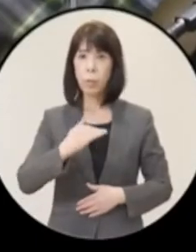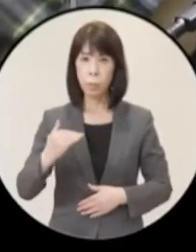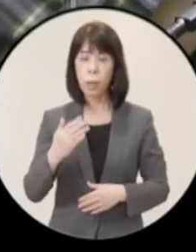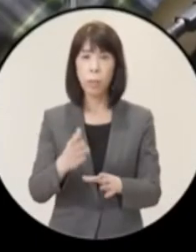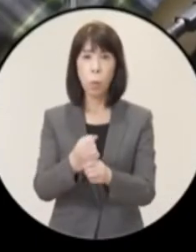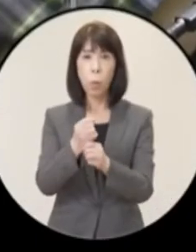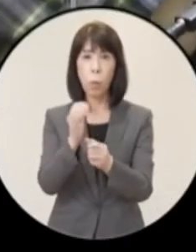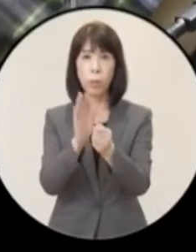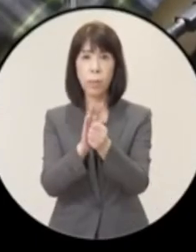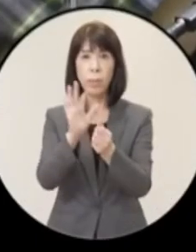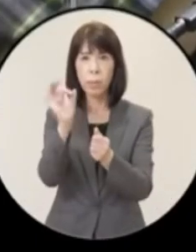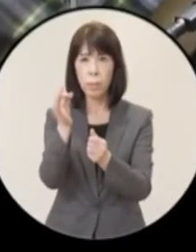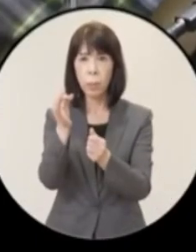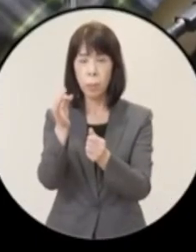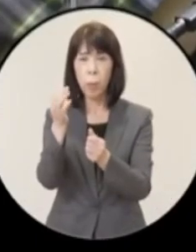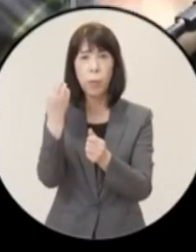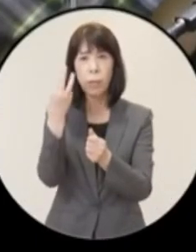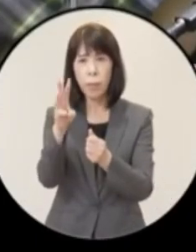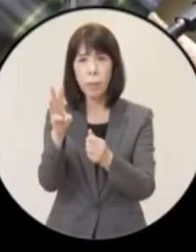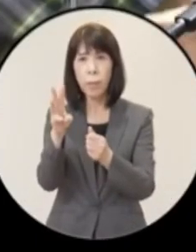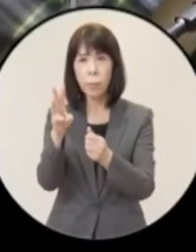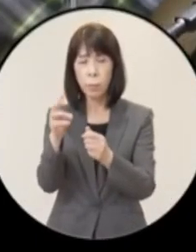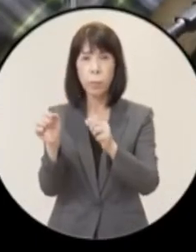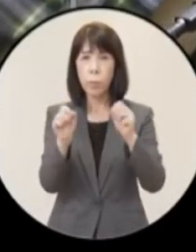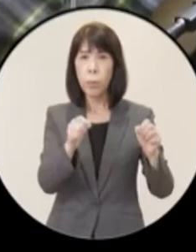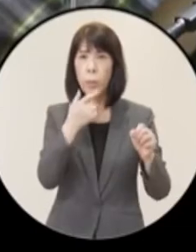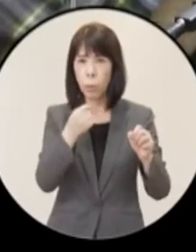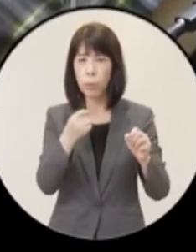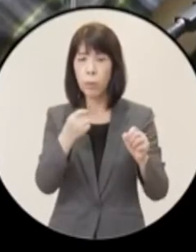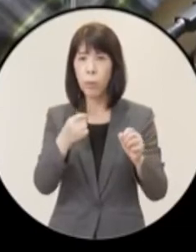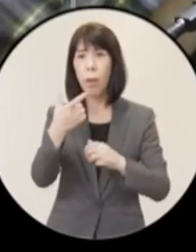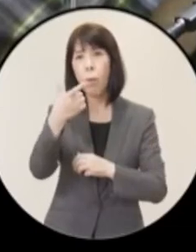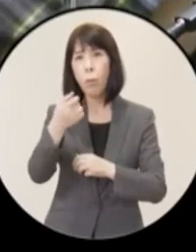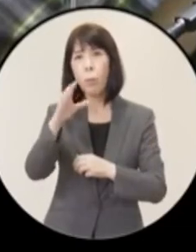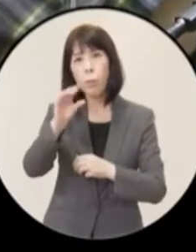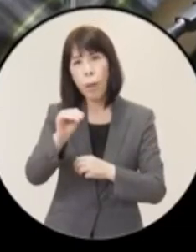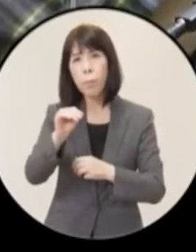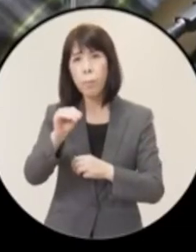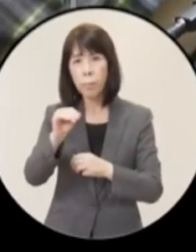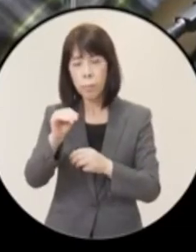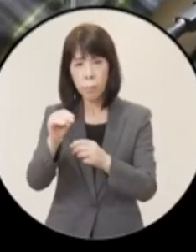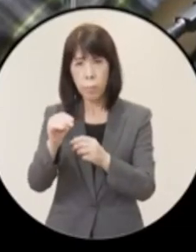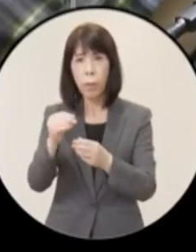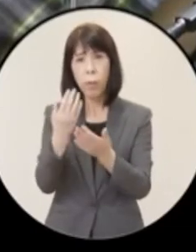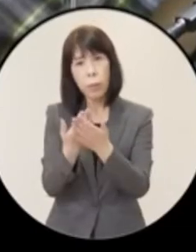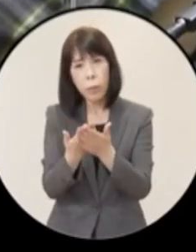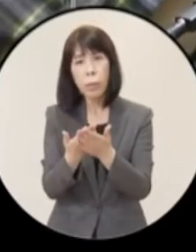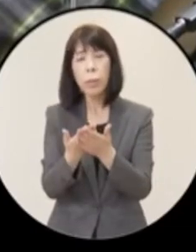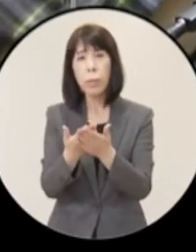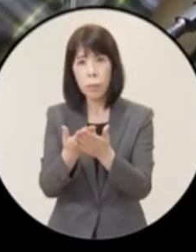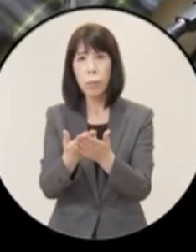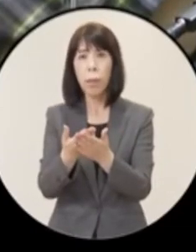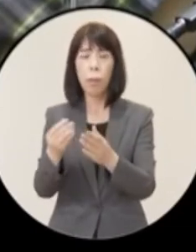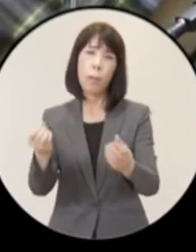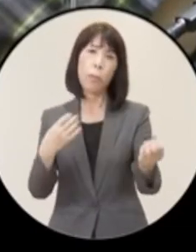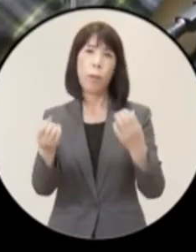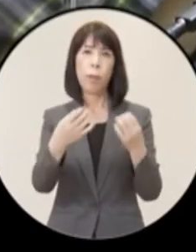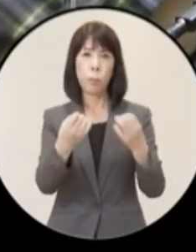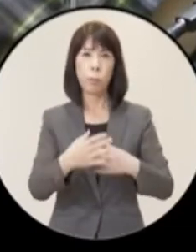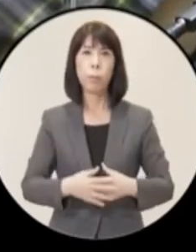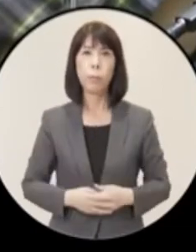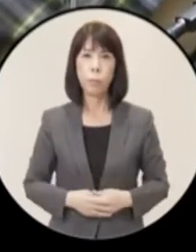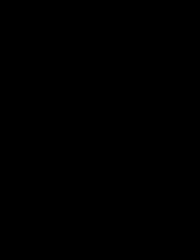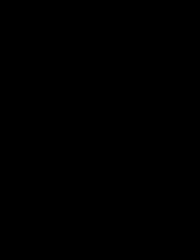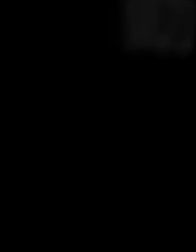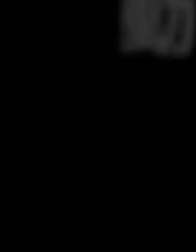今私のところは総合支援資金をね、あと3ヶ月、つまり20万かける3ヶ月の60万円なんとかね増やしてくれないかと、延長してくれない、